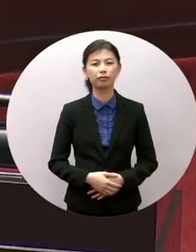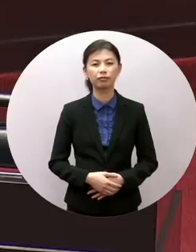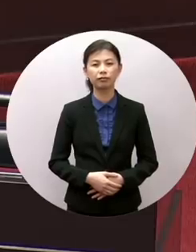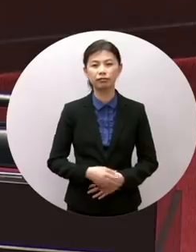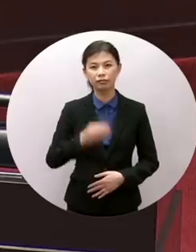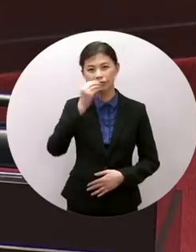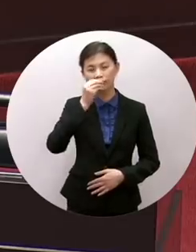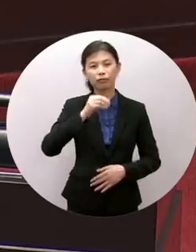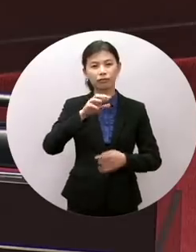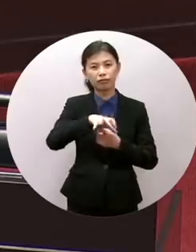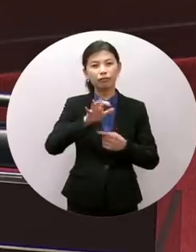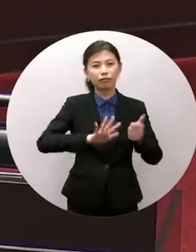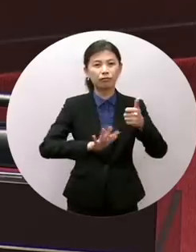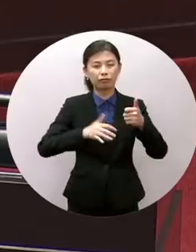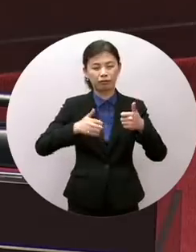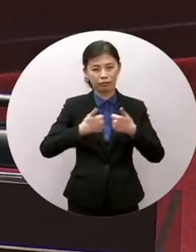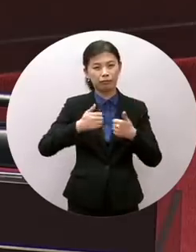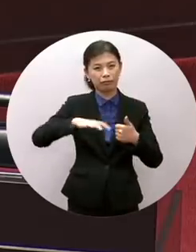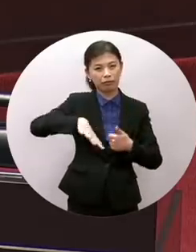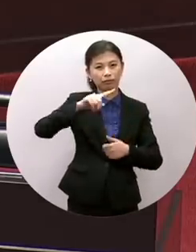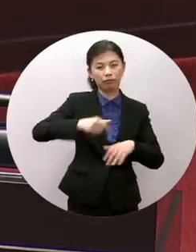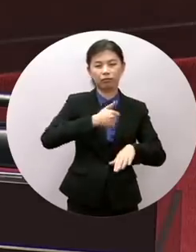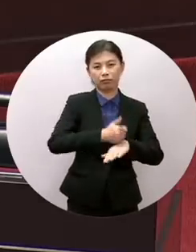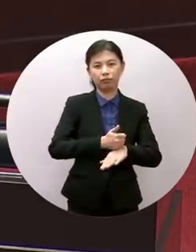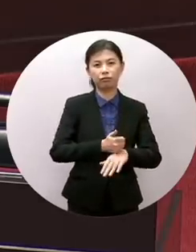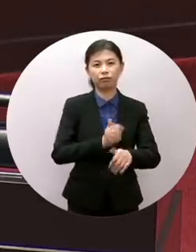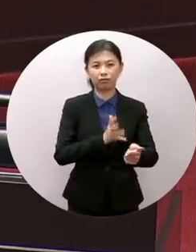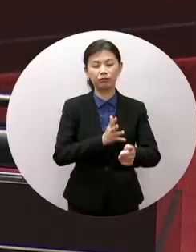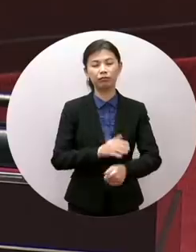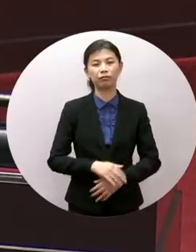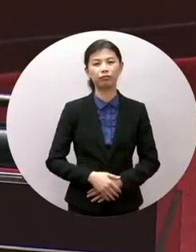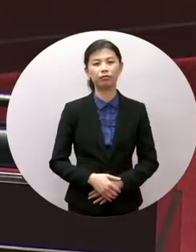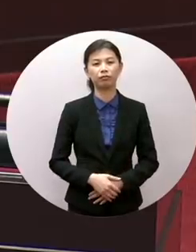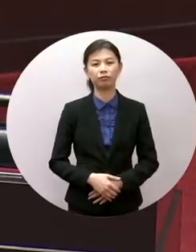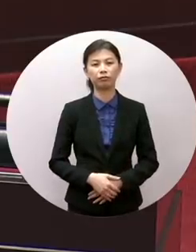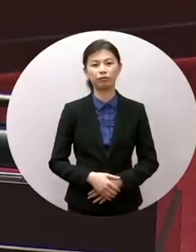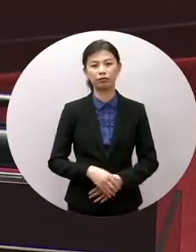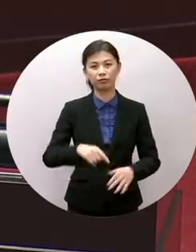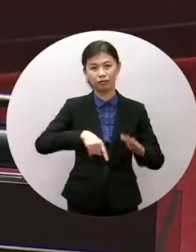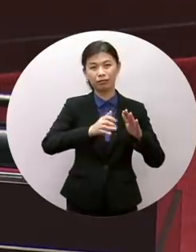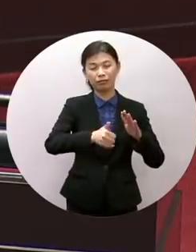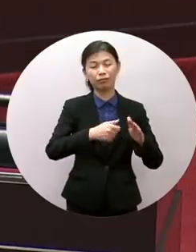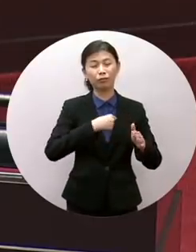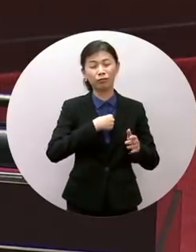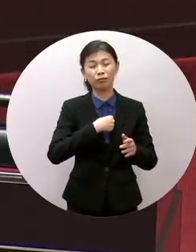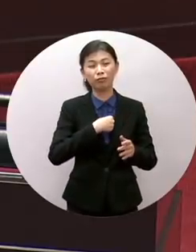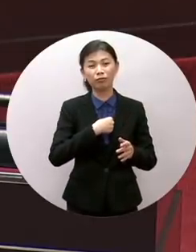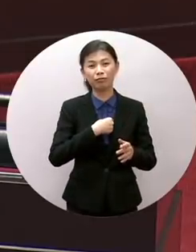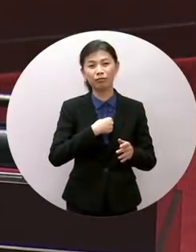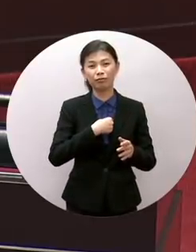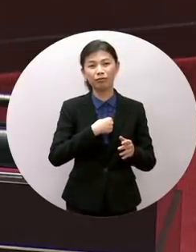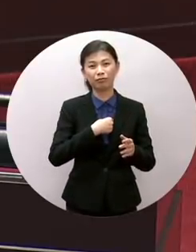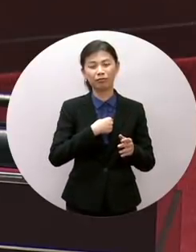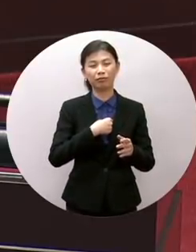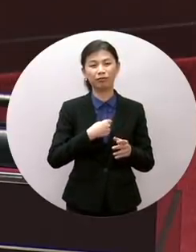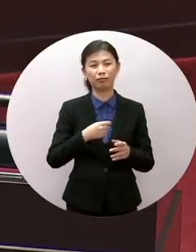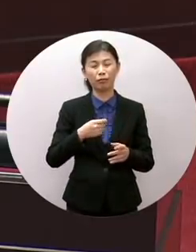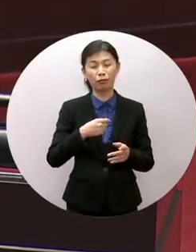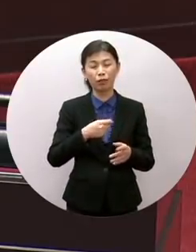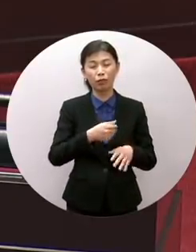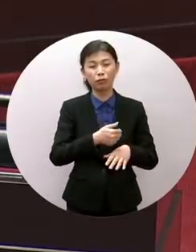对不起，农委会先来。 好，那是 不，院长要来。我是说不会